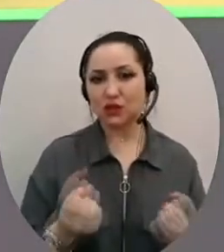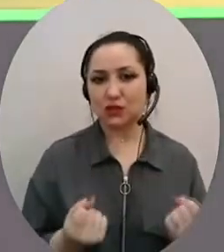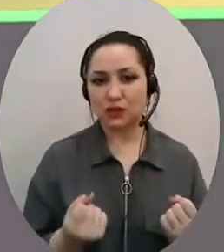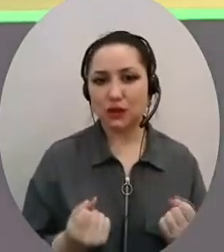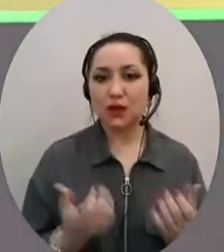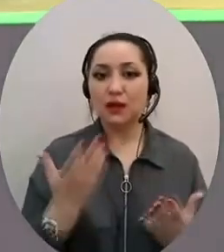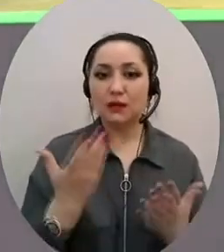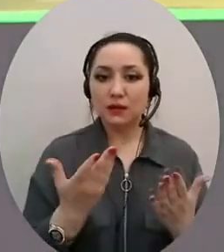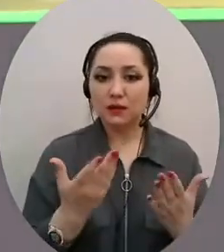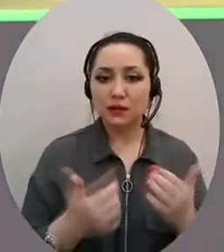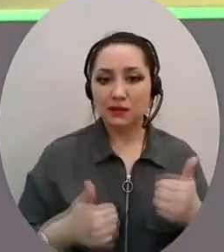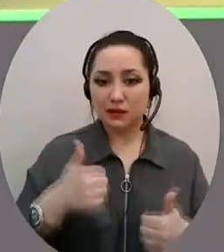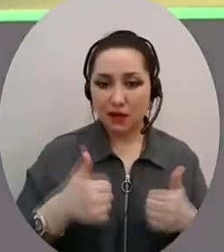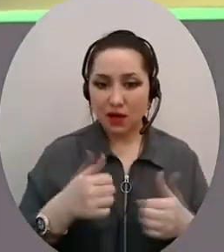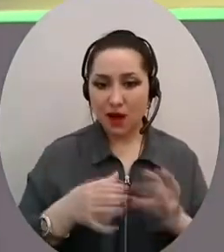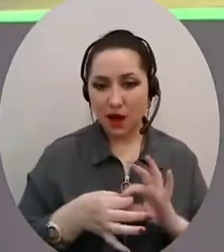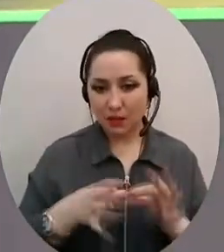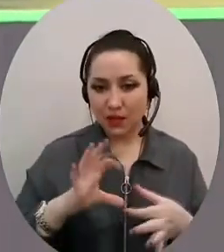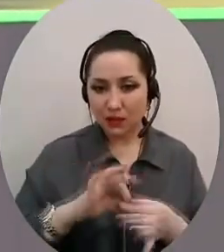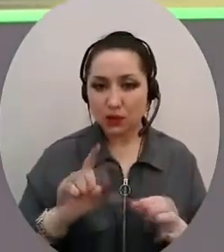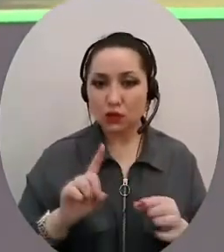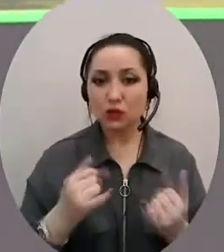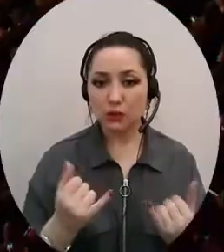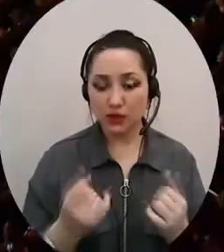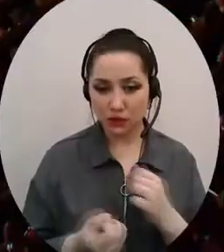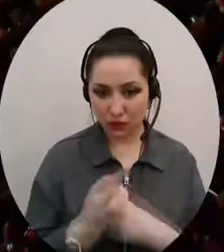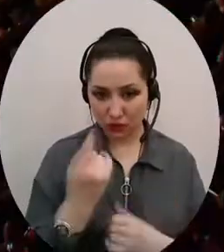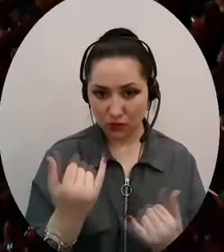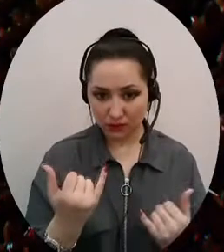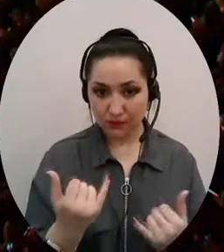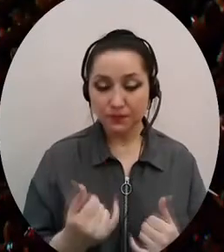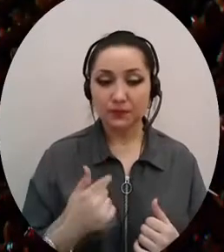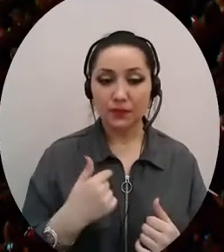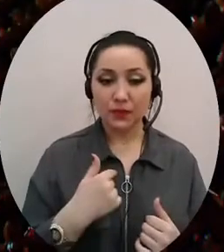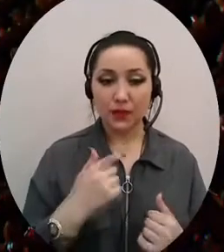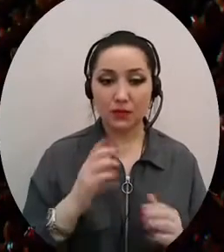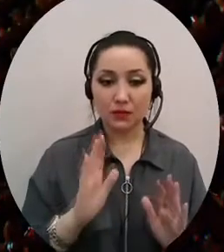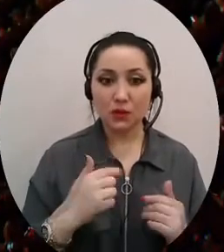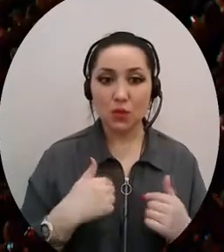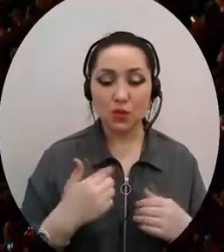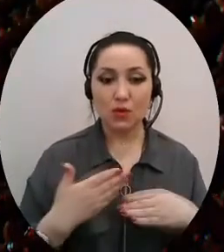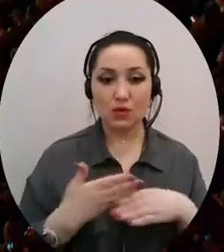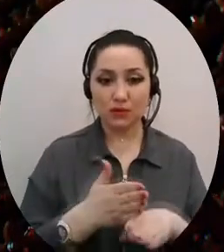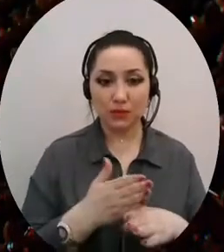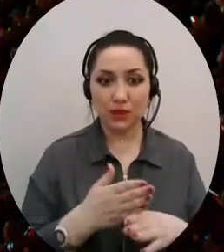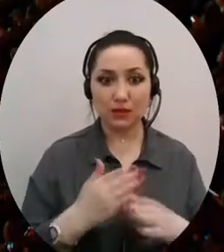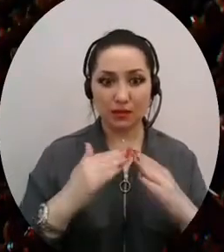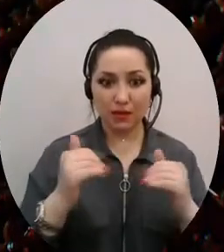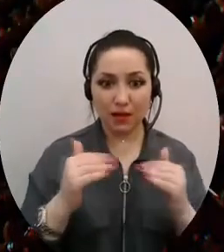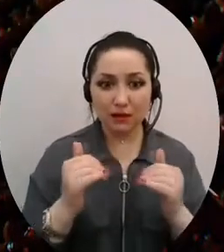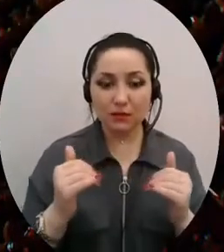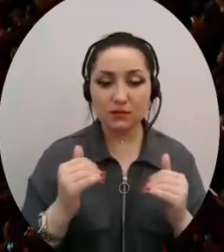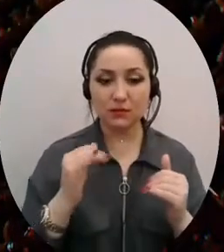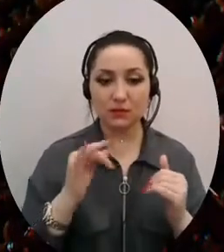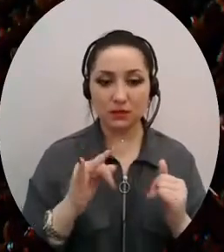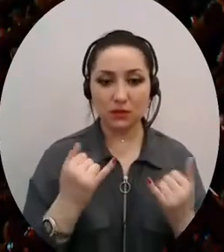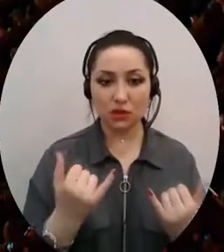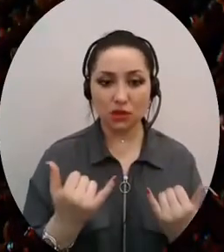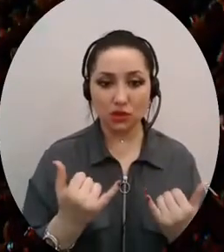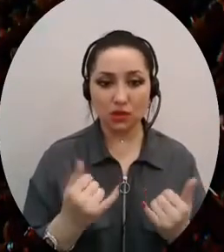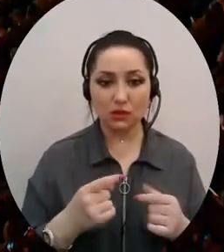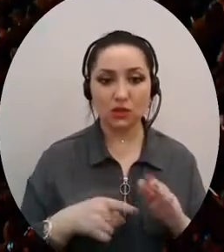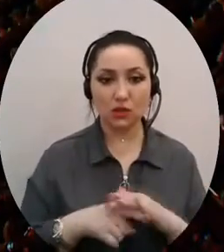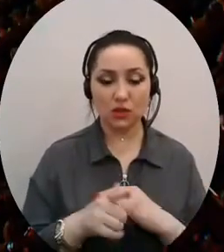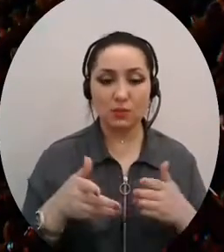Если сравнить с альпинизмом то, что происходит сейчас, мы на самом деле только разбили лагерь, и мы только сейчас вот начинаем свой путь. Мы в